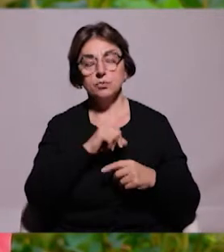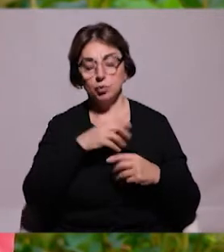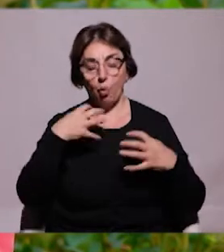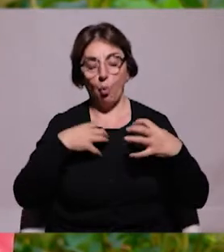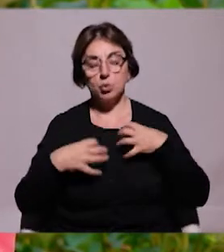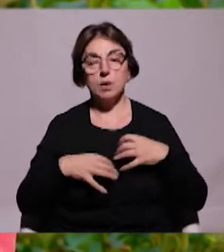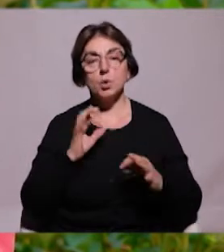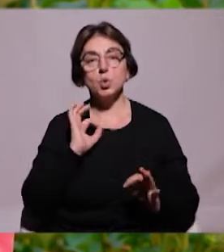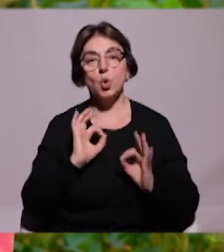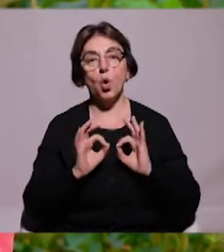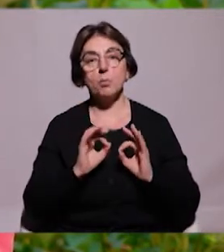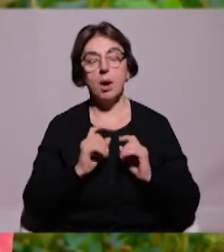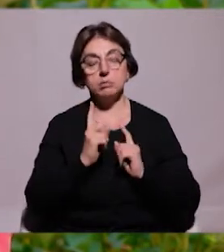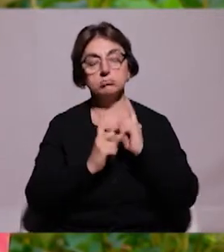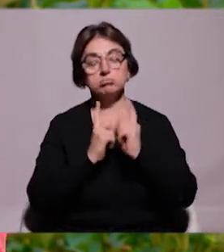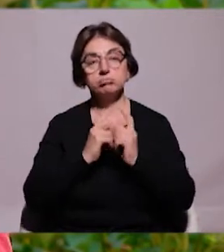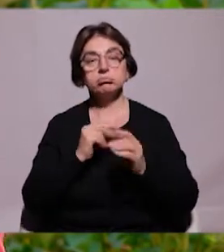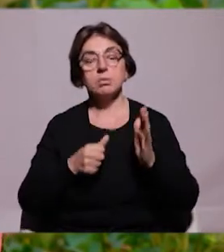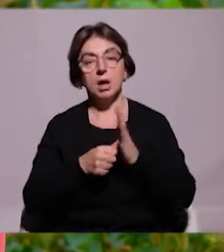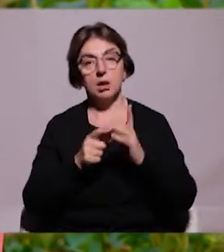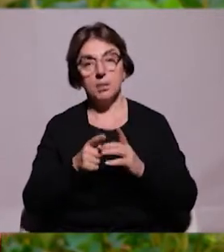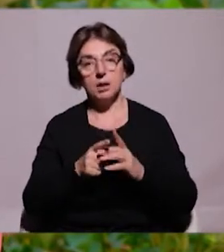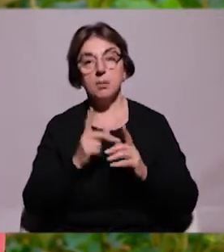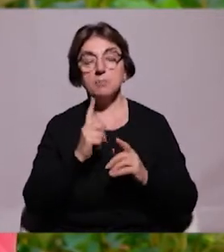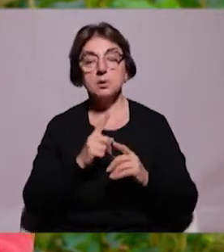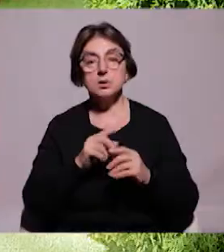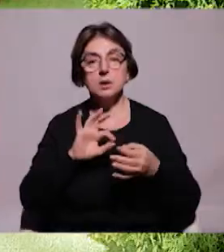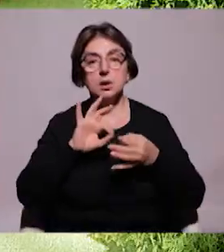ორგანიზმის ნორმალურ ფუნქციონირებას უწყობს ხელს. კერძოდ,